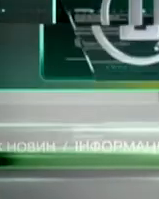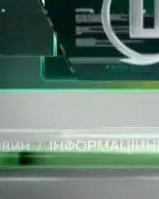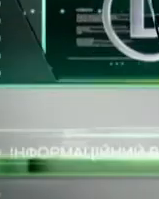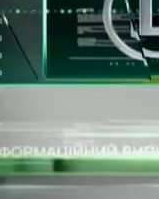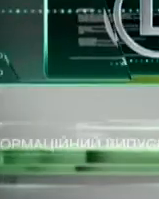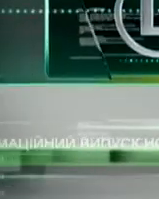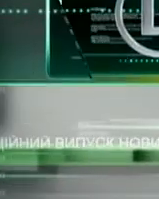Дякую за перегляд!